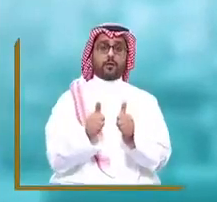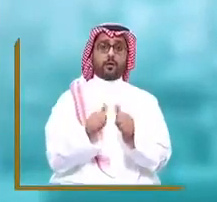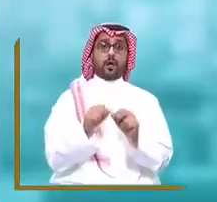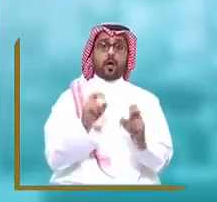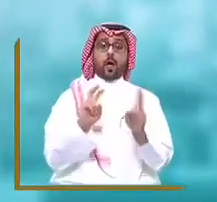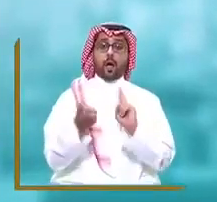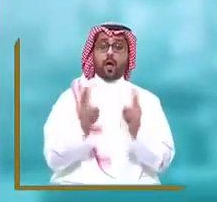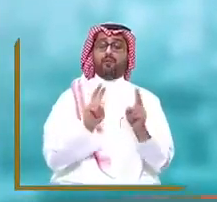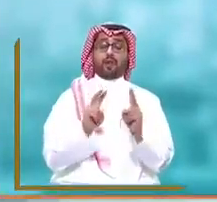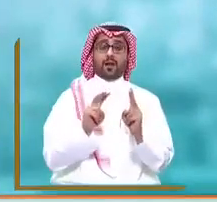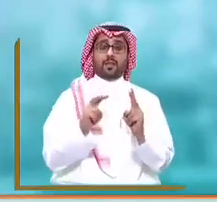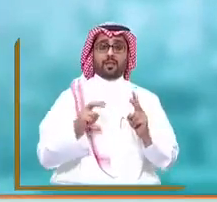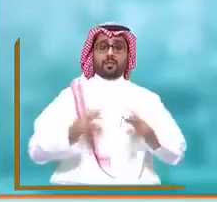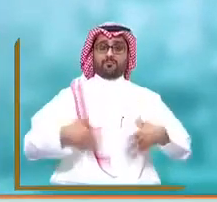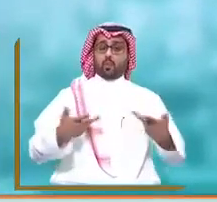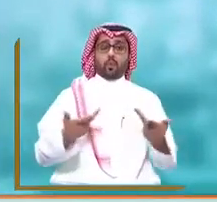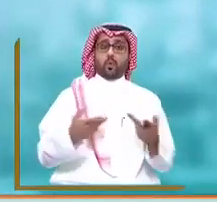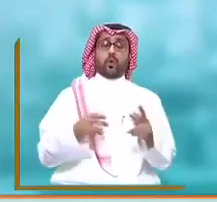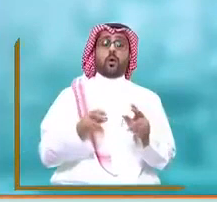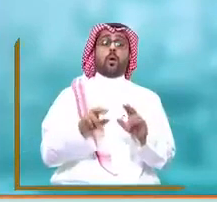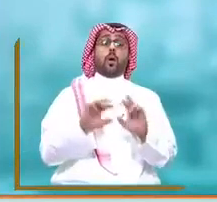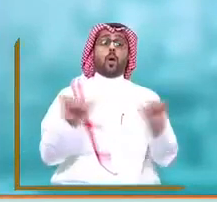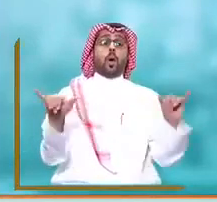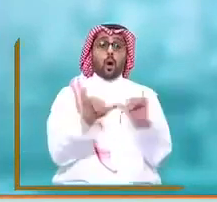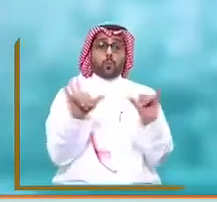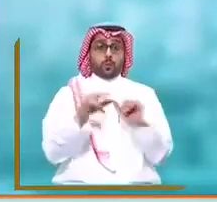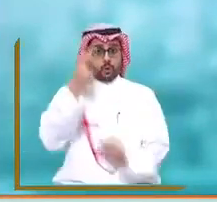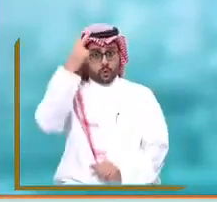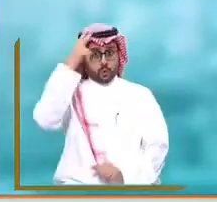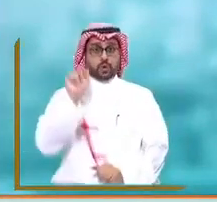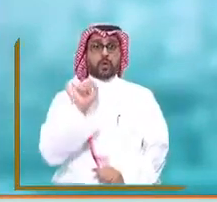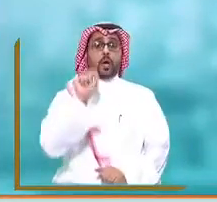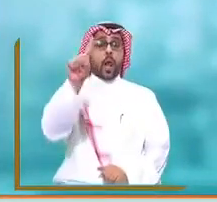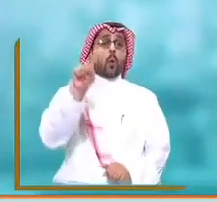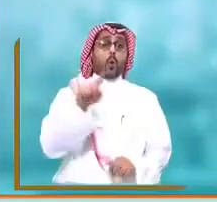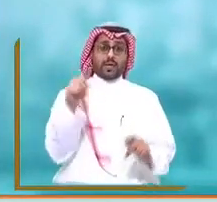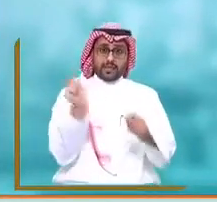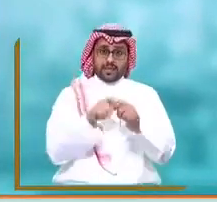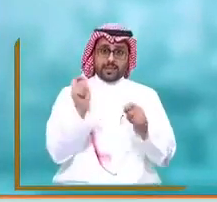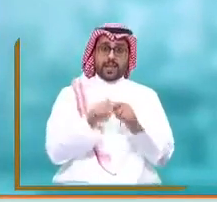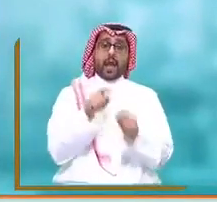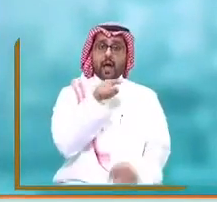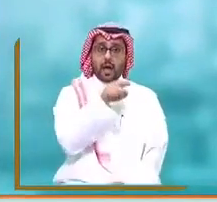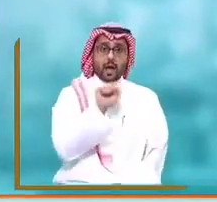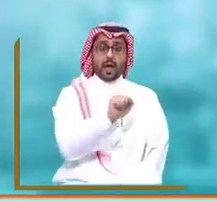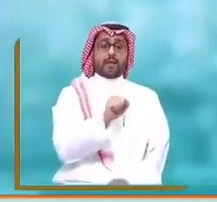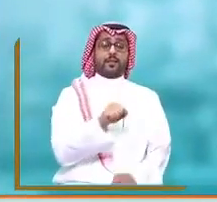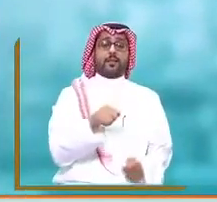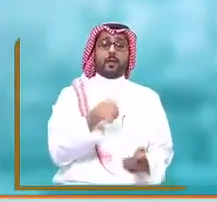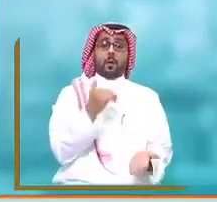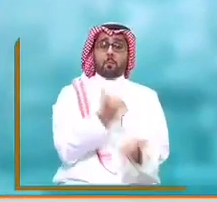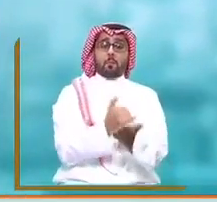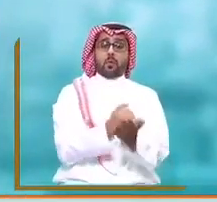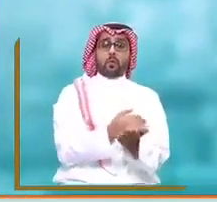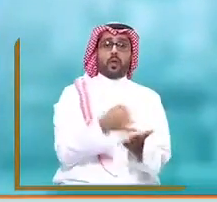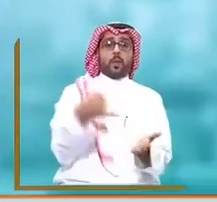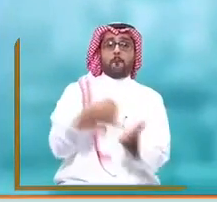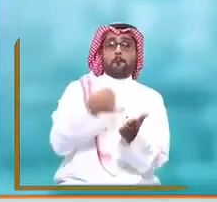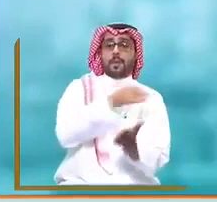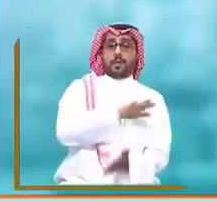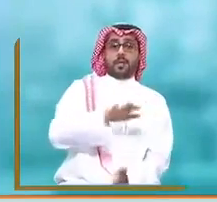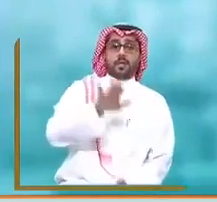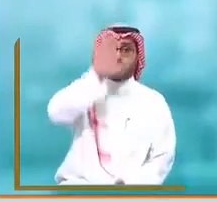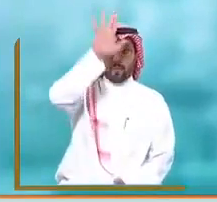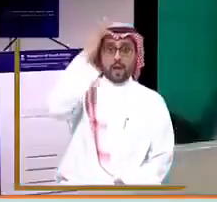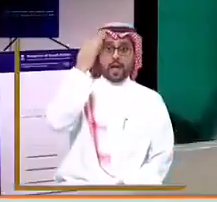انطلقت فعاليات المنتدى السعودي الأول للثورة الصناعية الرابعة الذي تنظمه مدينة الملك عبد العزيز للعلوم والتقنية في العاصمة